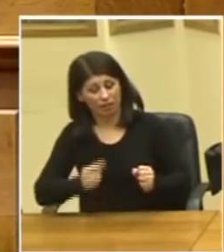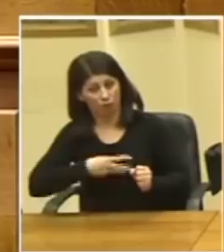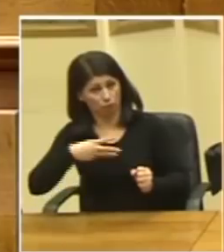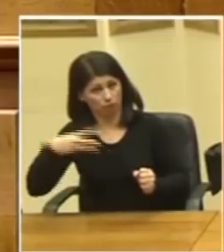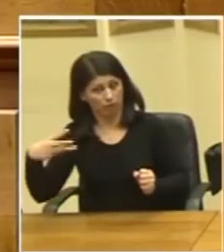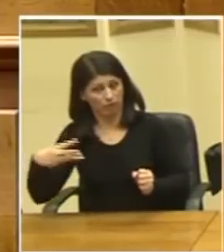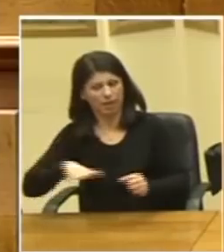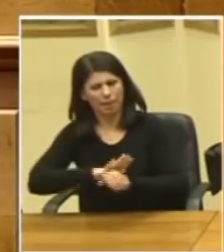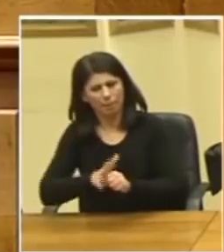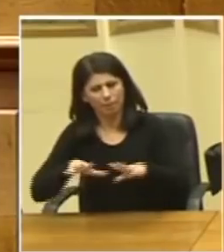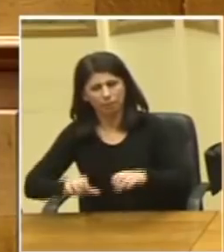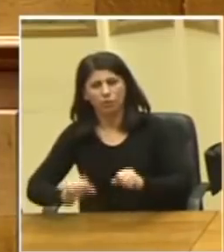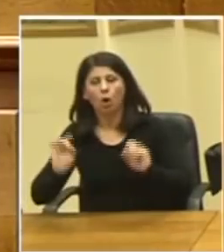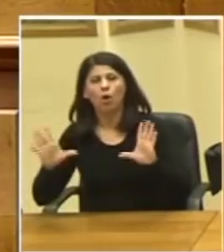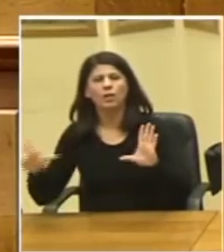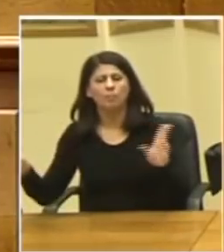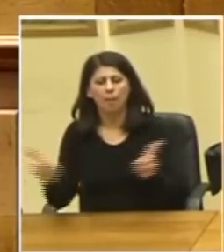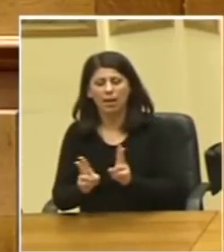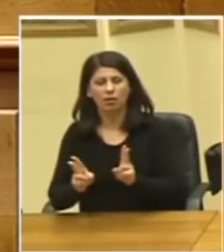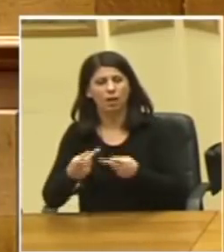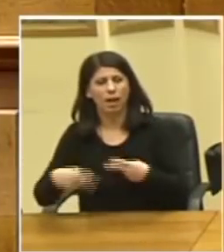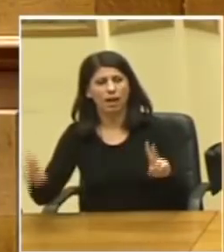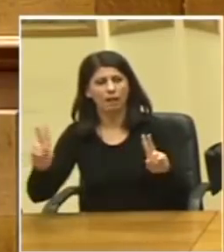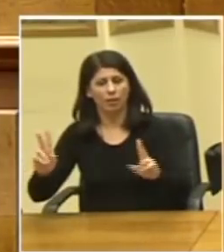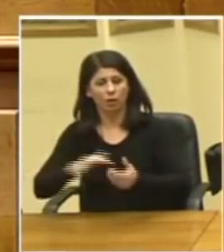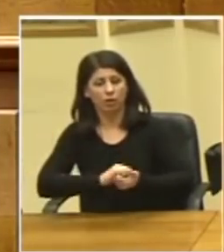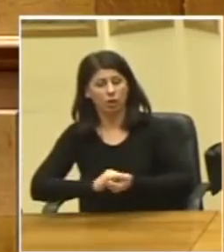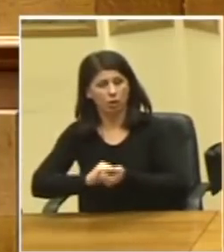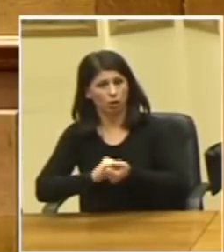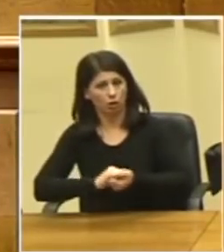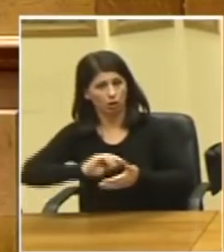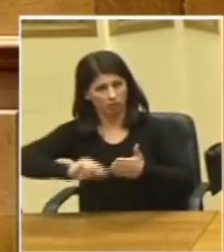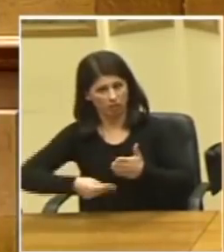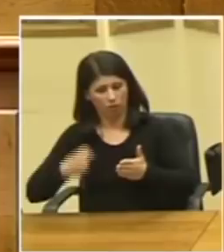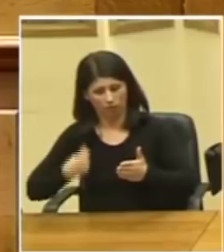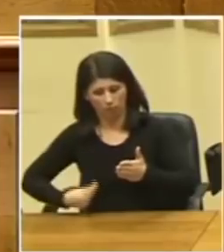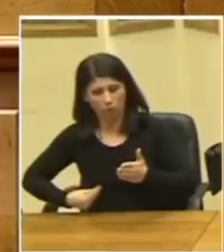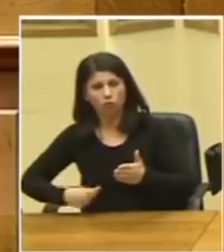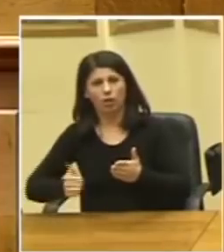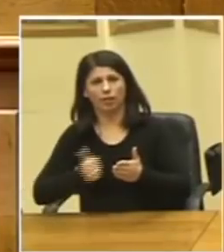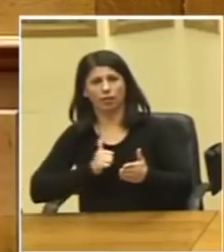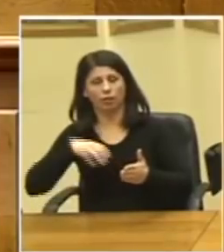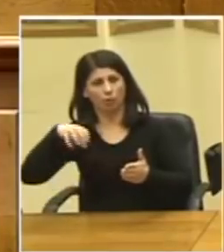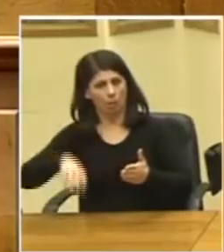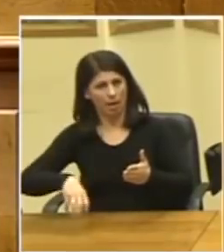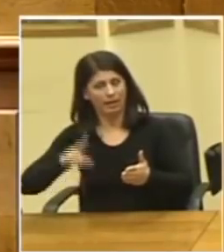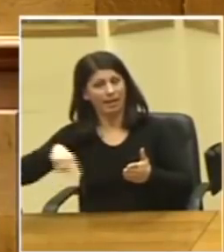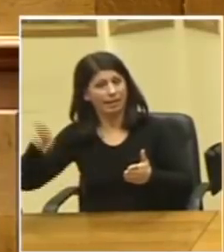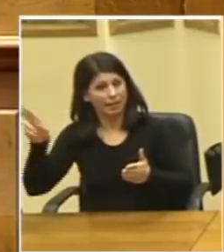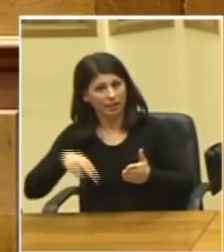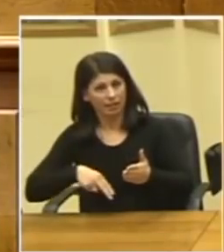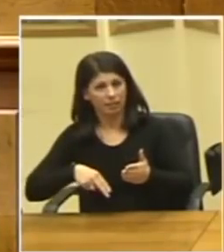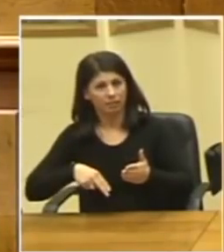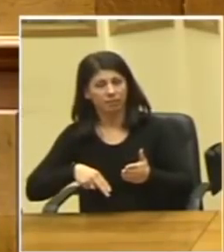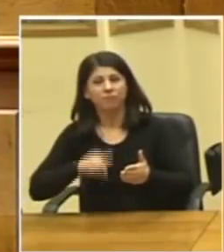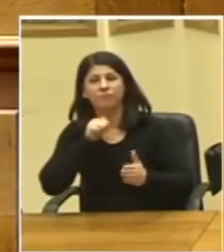χωρίς περιορισμούς των ελεύθερων συλλογικών συμβάσεων στο δημόσιο, τον ιδιωτικό τομέα και κατάργηση